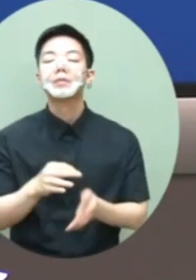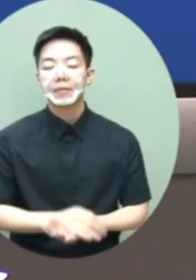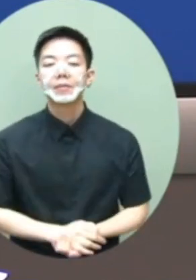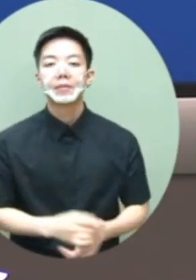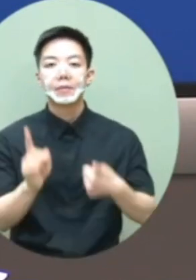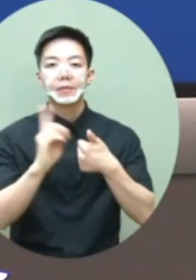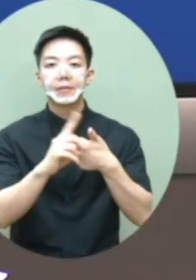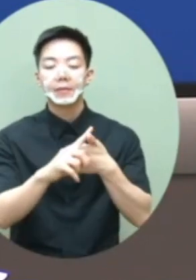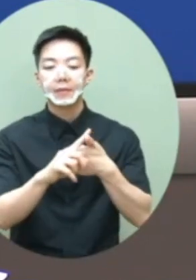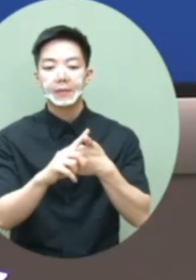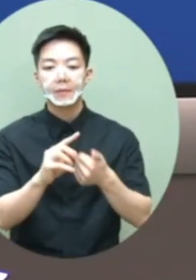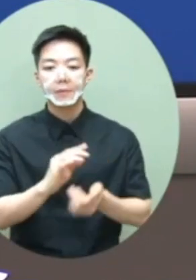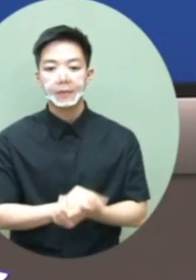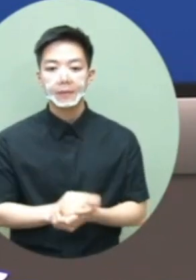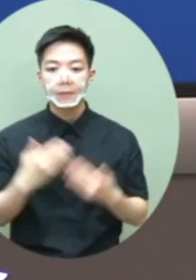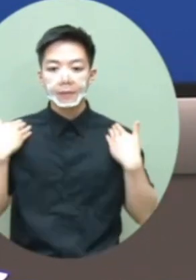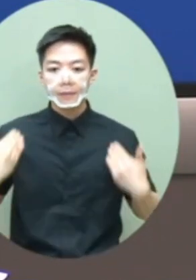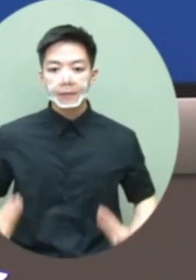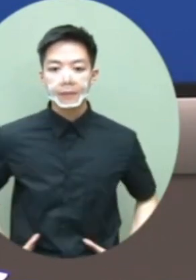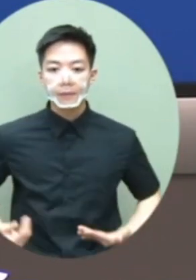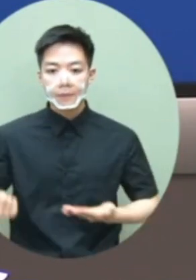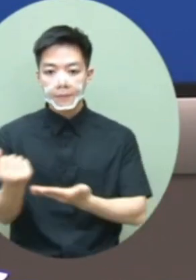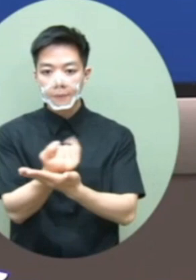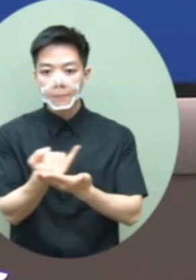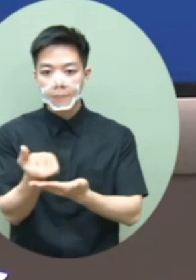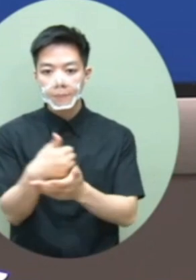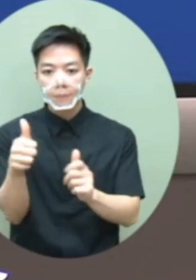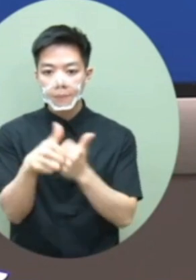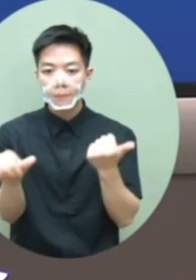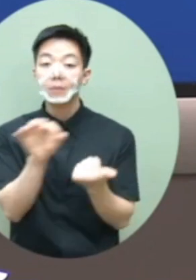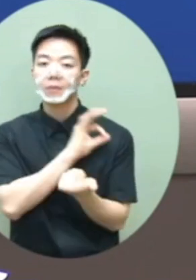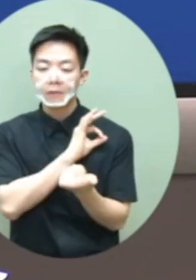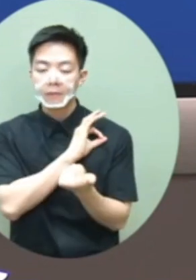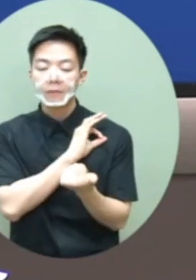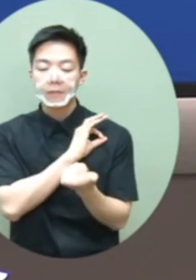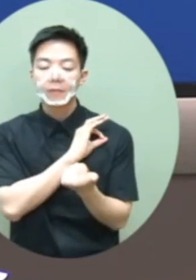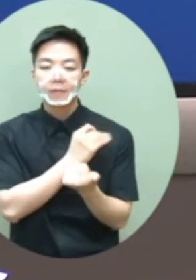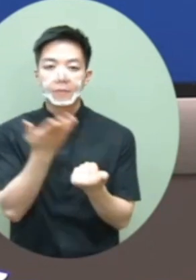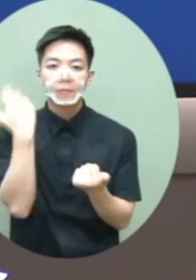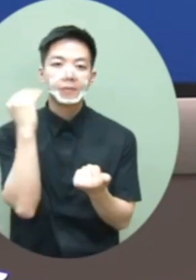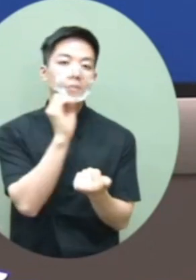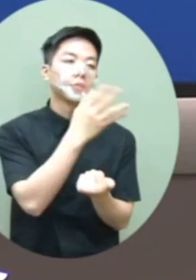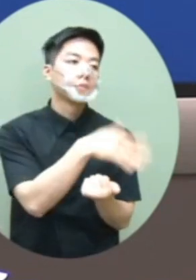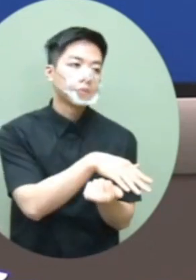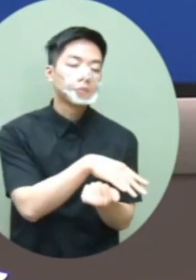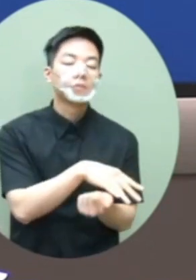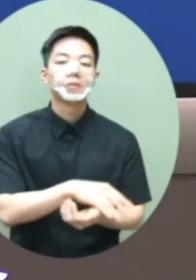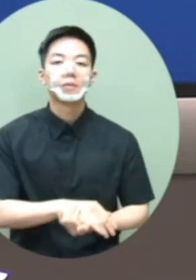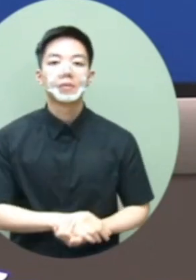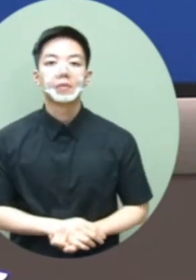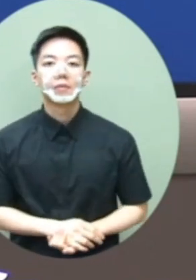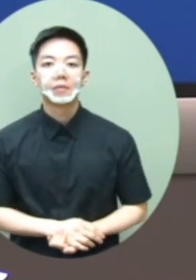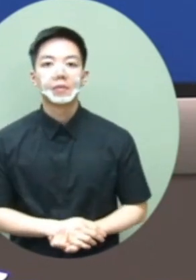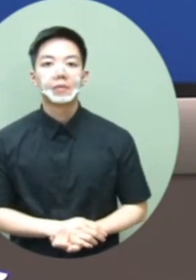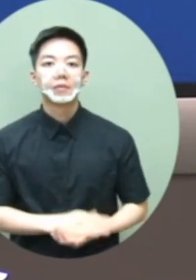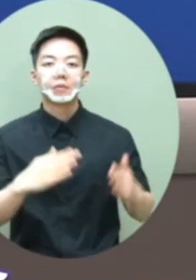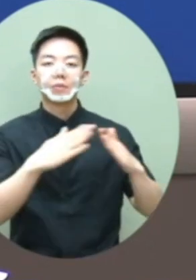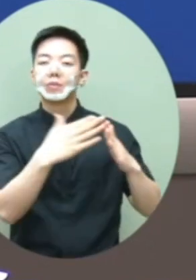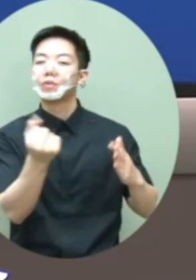咧就係、是資格審查委員會，我早前都講咗噶啦。隨住李家